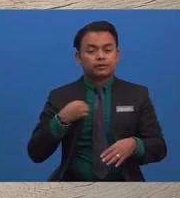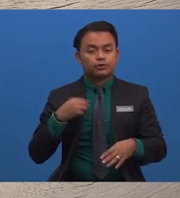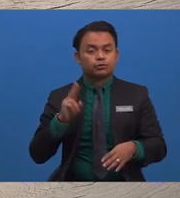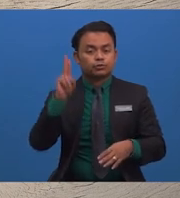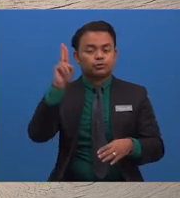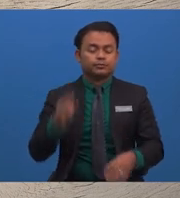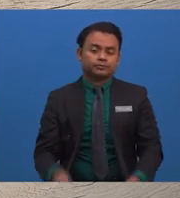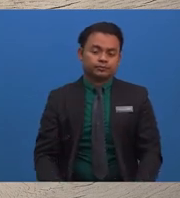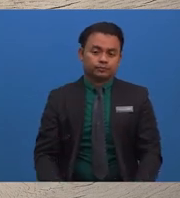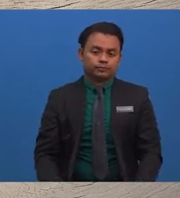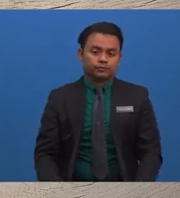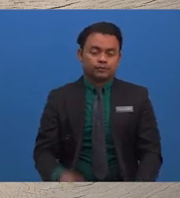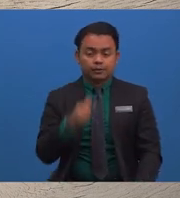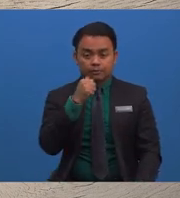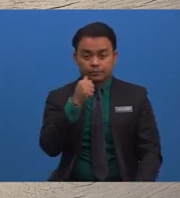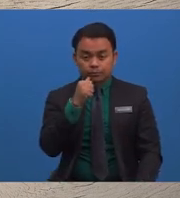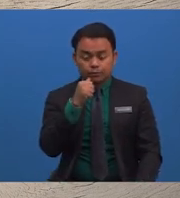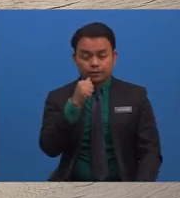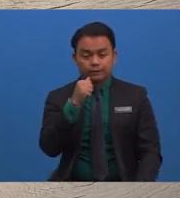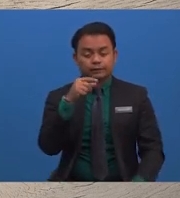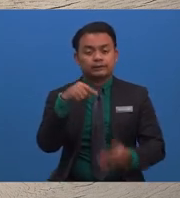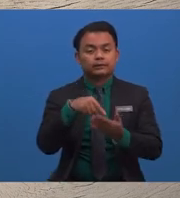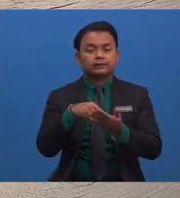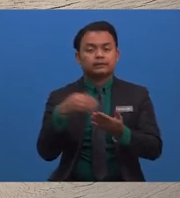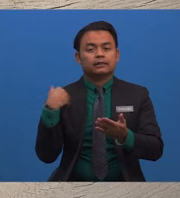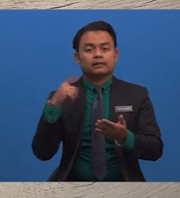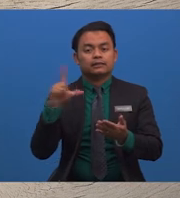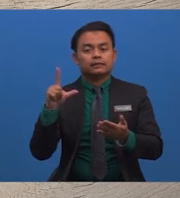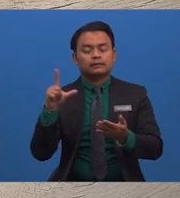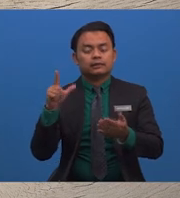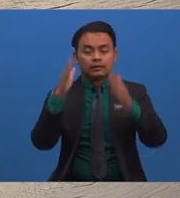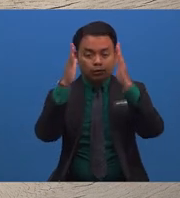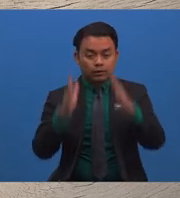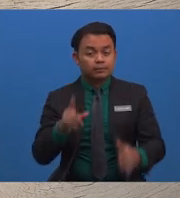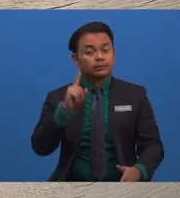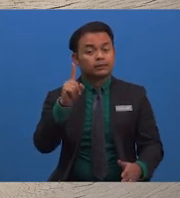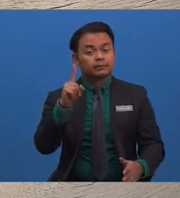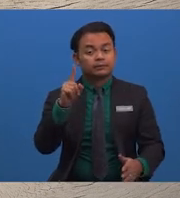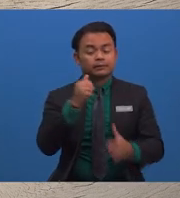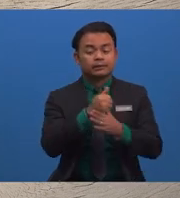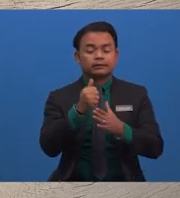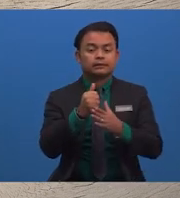merupakan orang pertama dalam perbualan antara dia dengan Puan Maya.